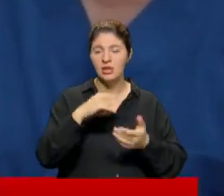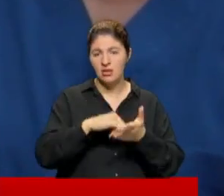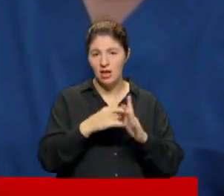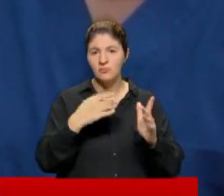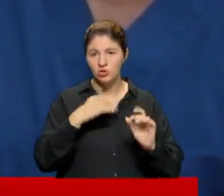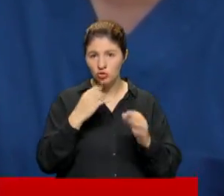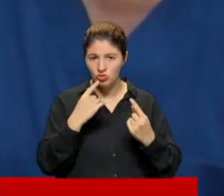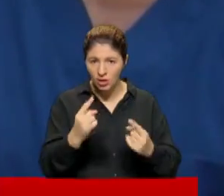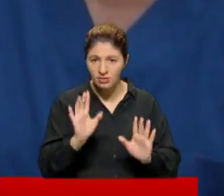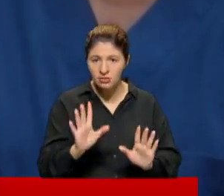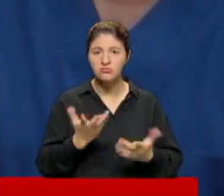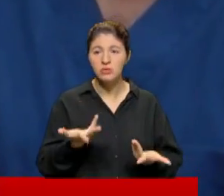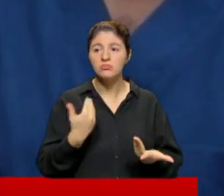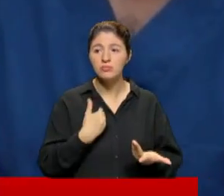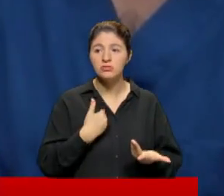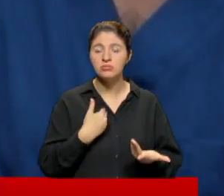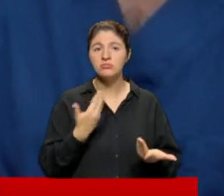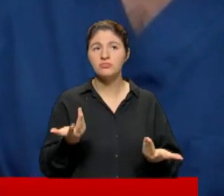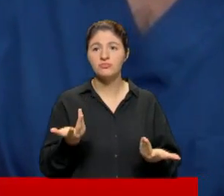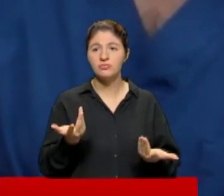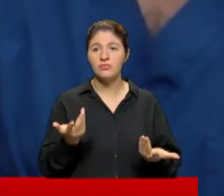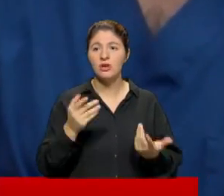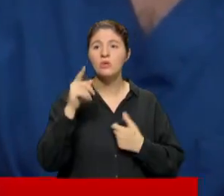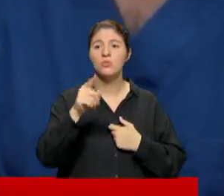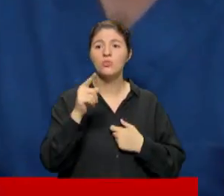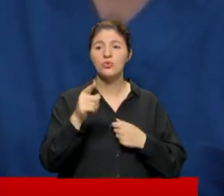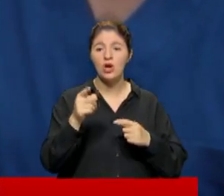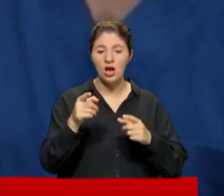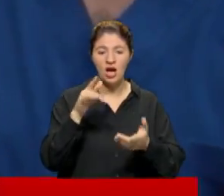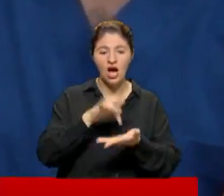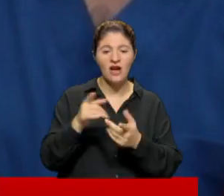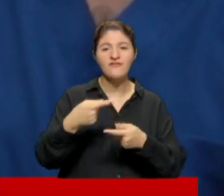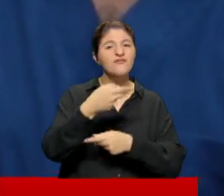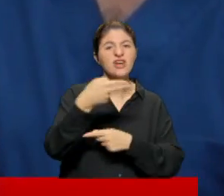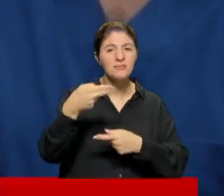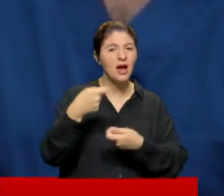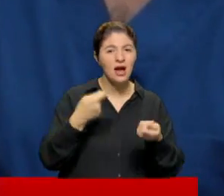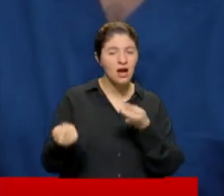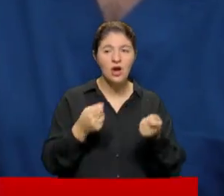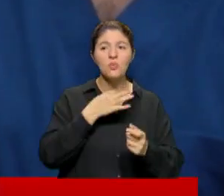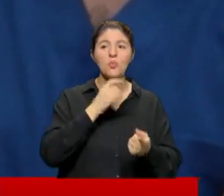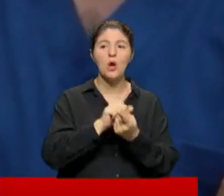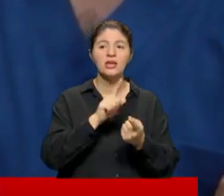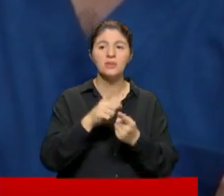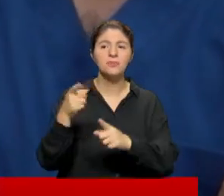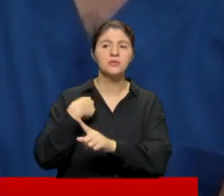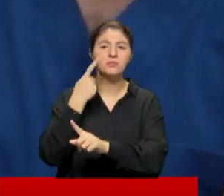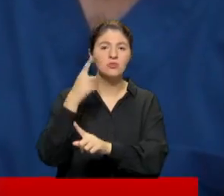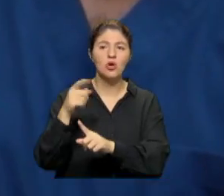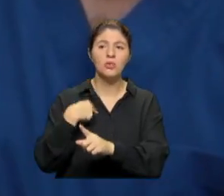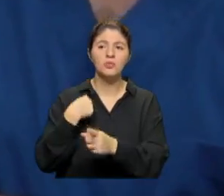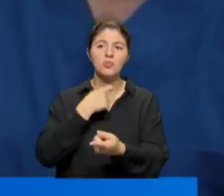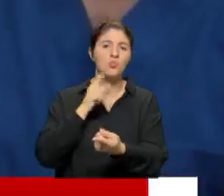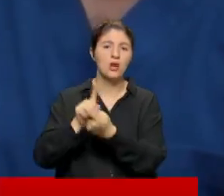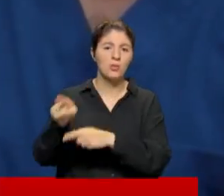Biz de şunu söyledik E biz bu aracıların işte firmaların muhatabı Biz onları muhatap almıyoruz Onlar bizim